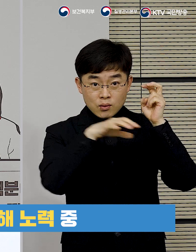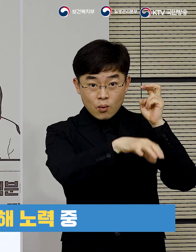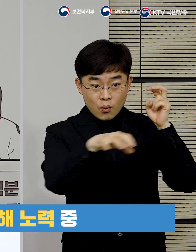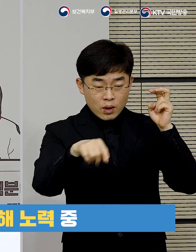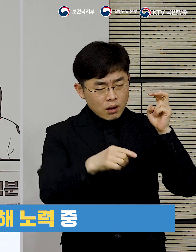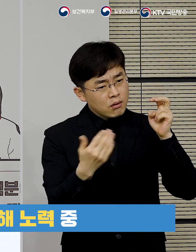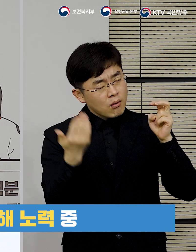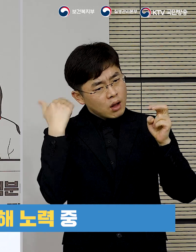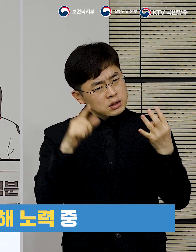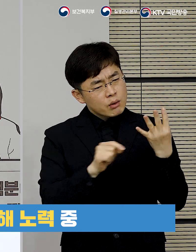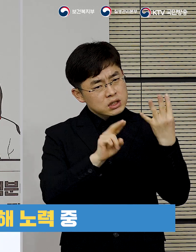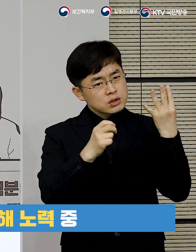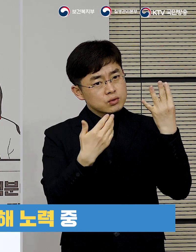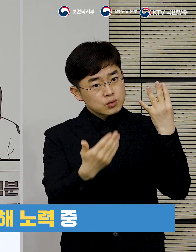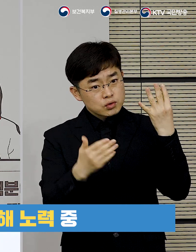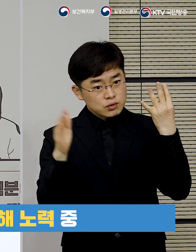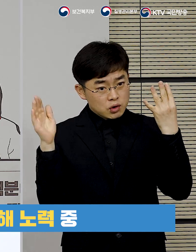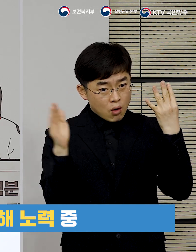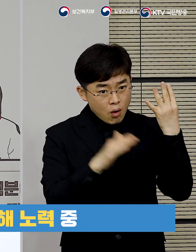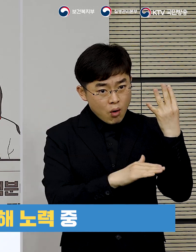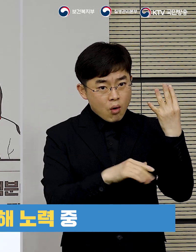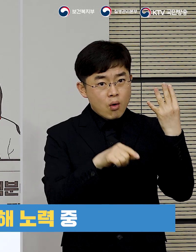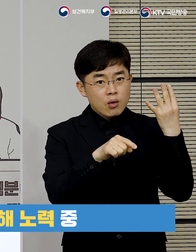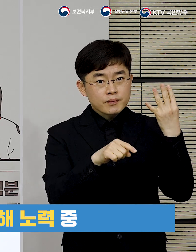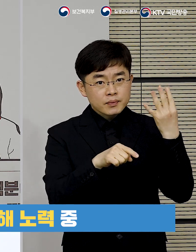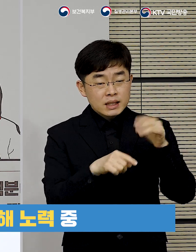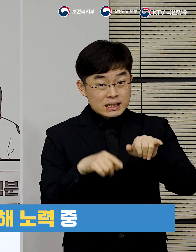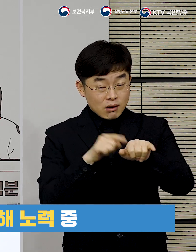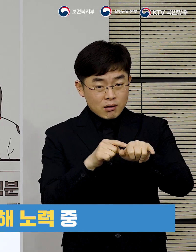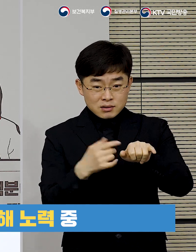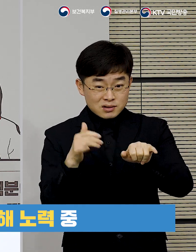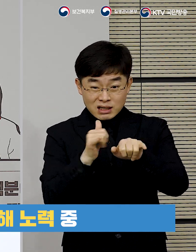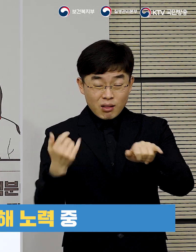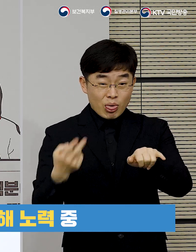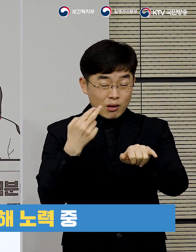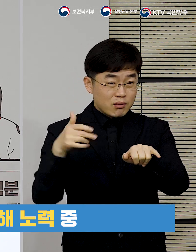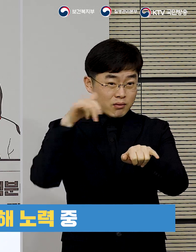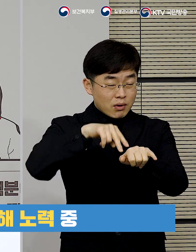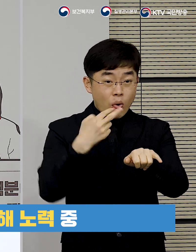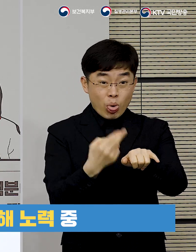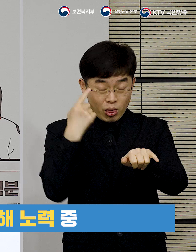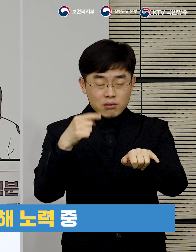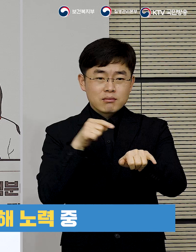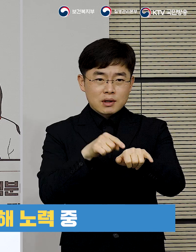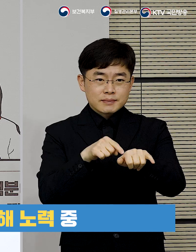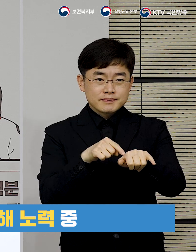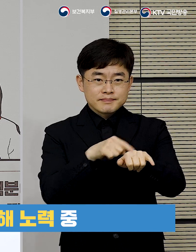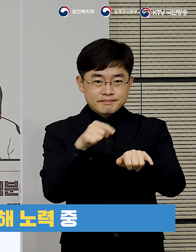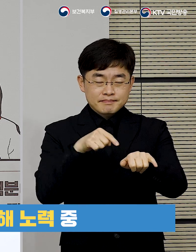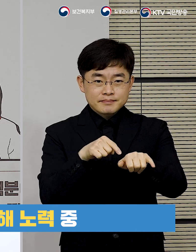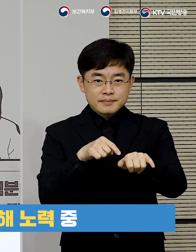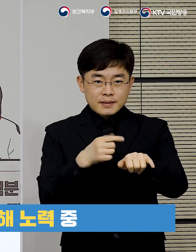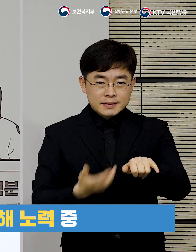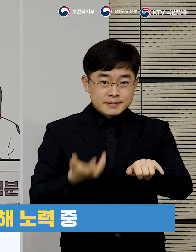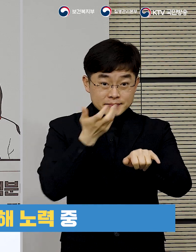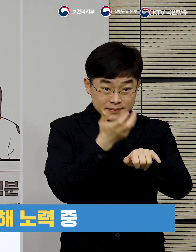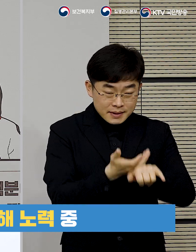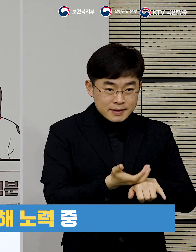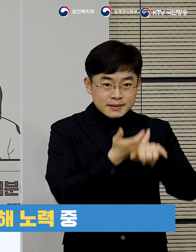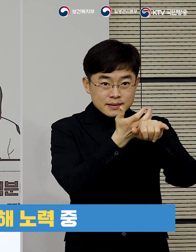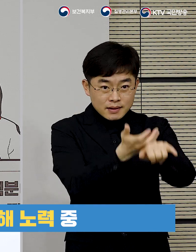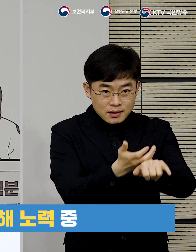특히 중소기업을 대상으로 지난 4월 29일 유휴 여객기를 활용한 특별 전세기를